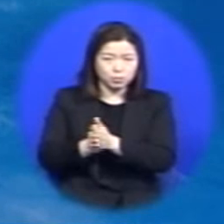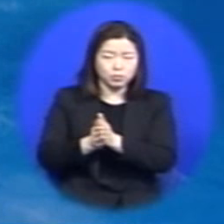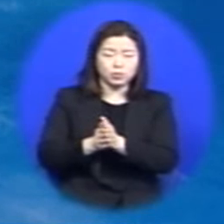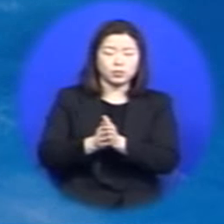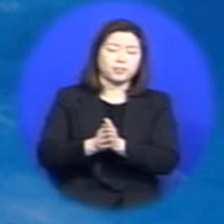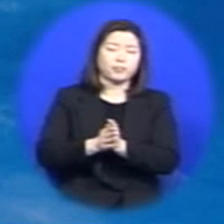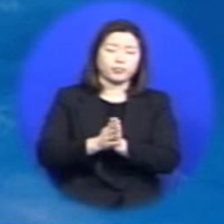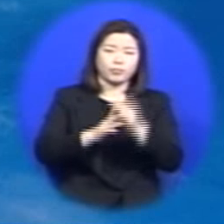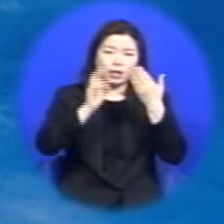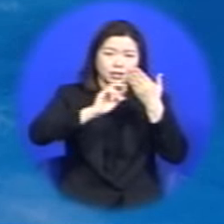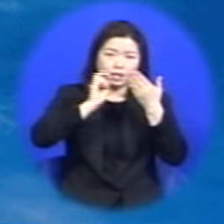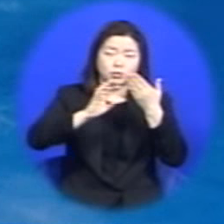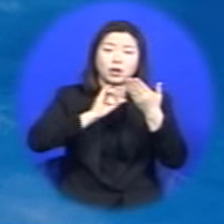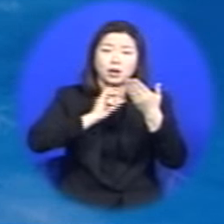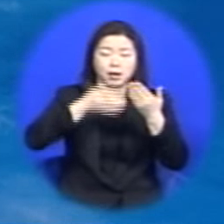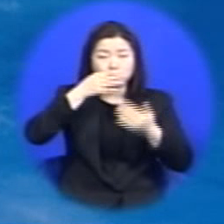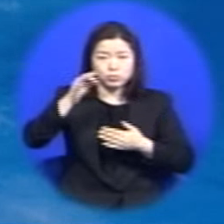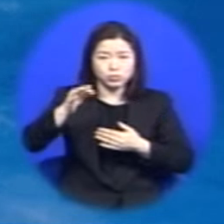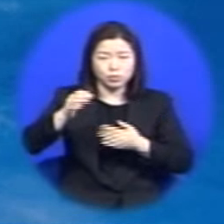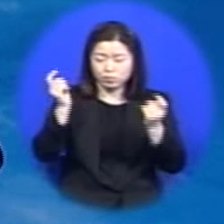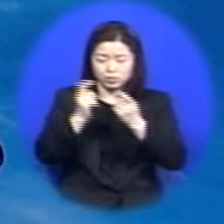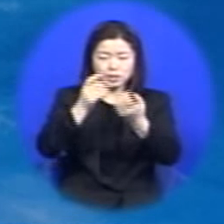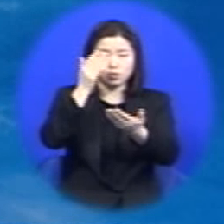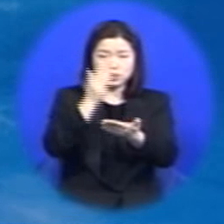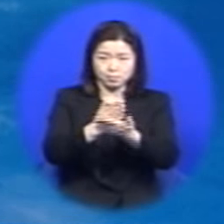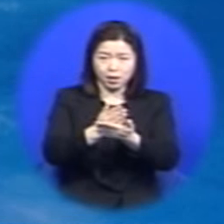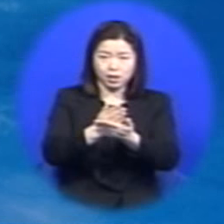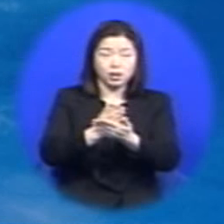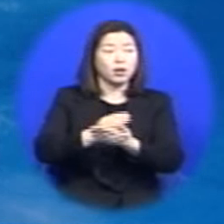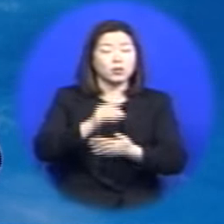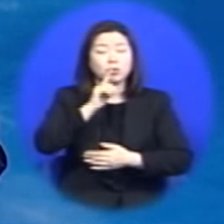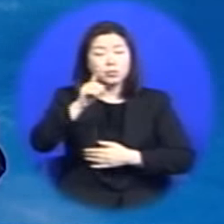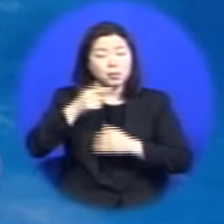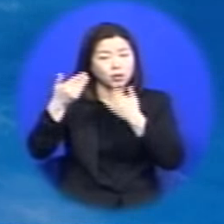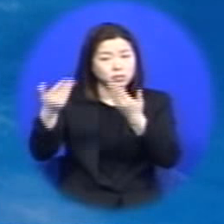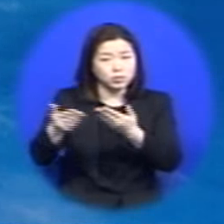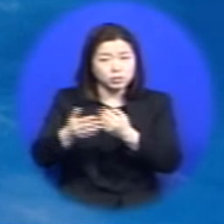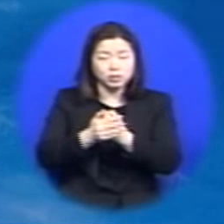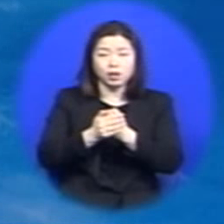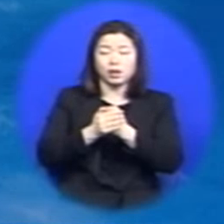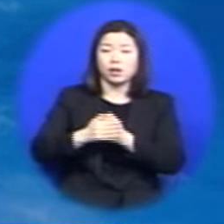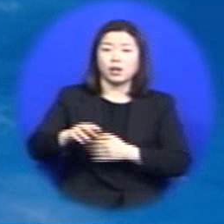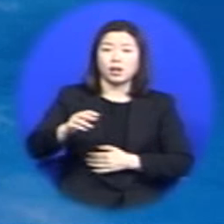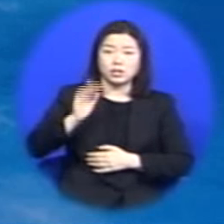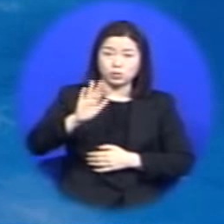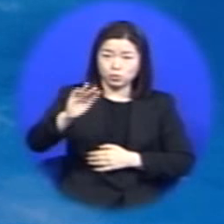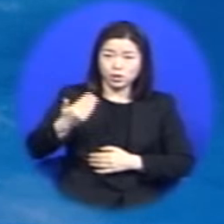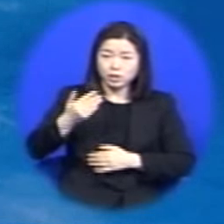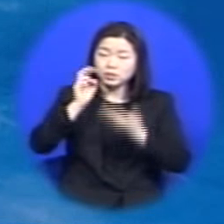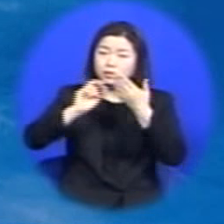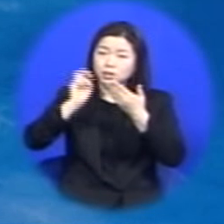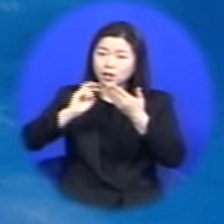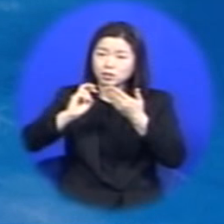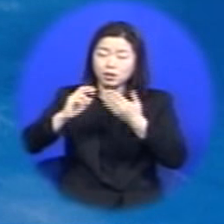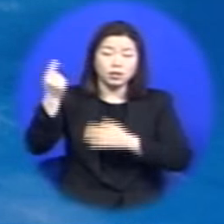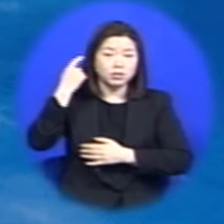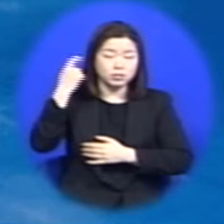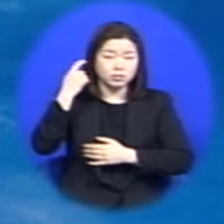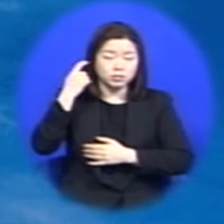찬송가만 부르고 싸우지 맙시다. 그랬더니 찬양곡을 부르자고 거기에서 은혜를